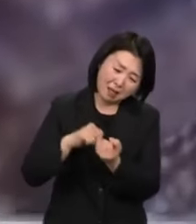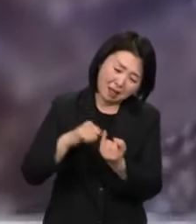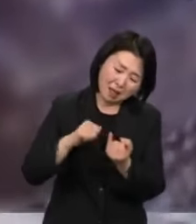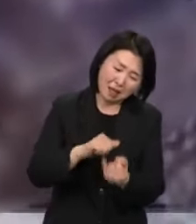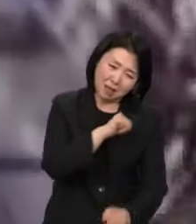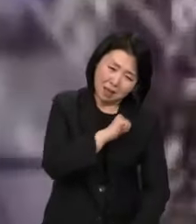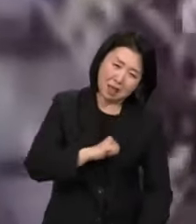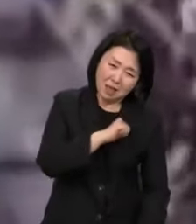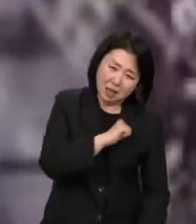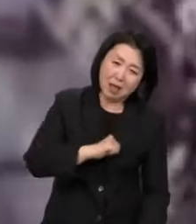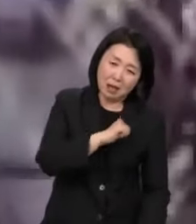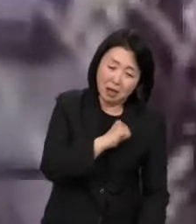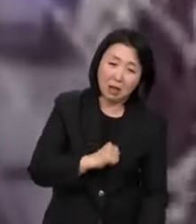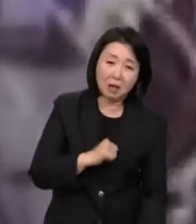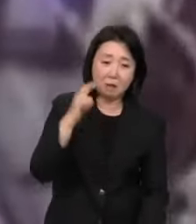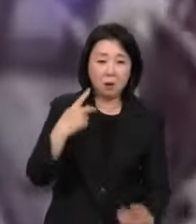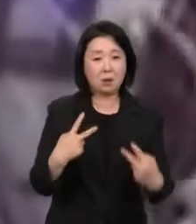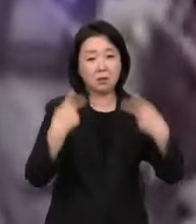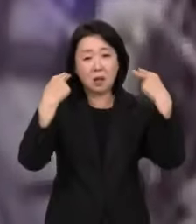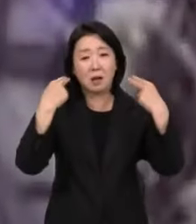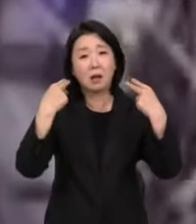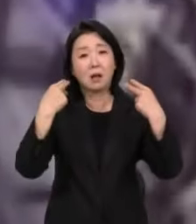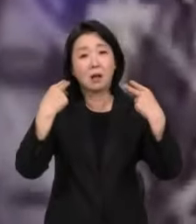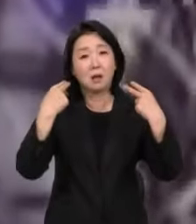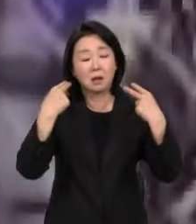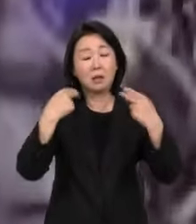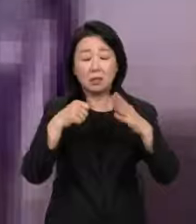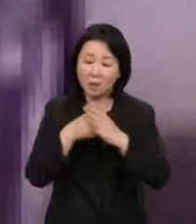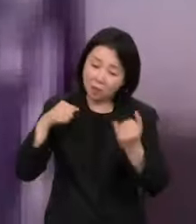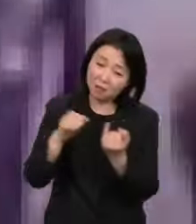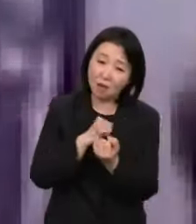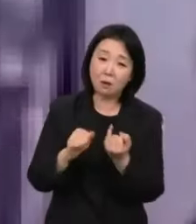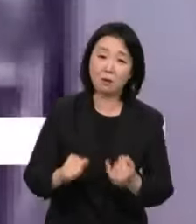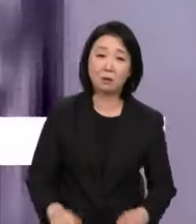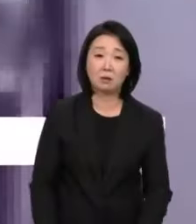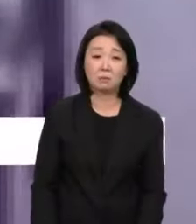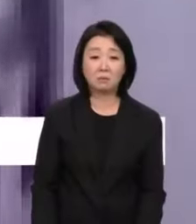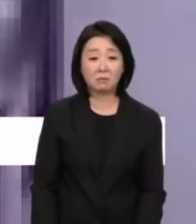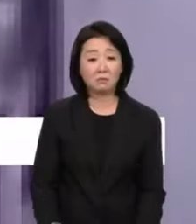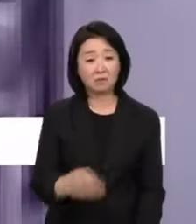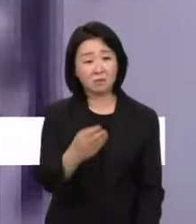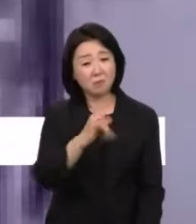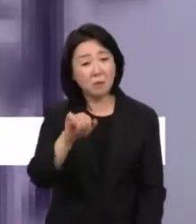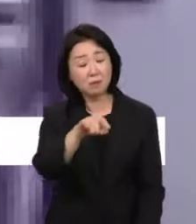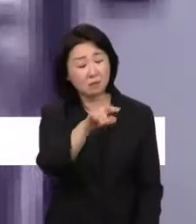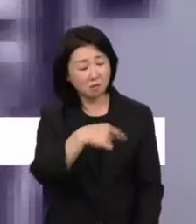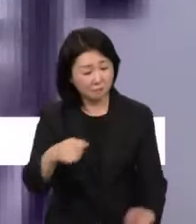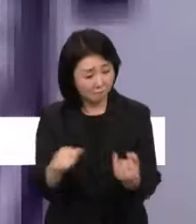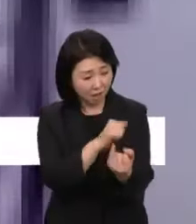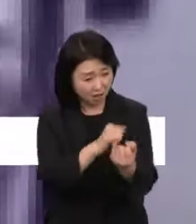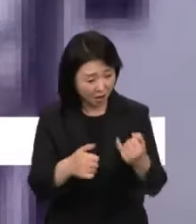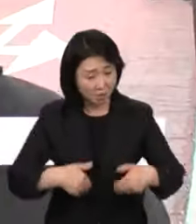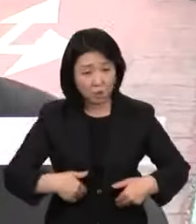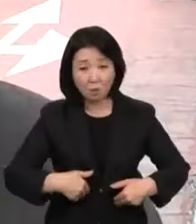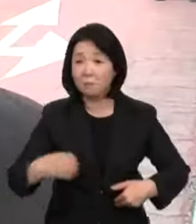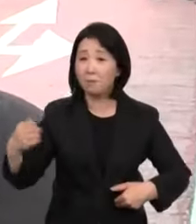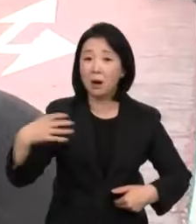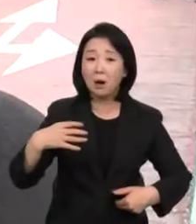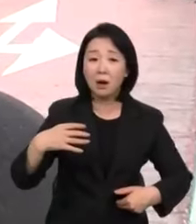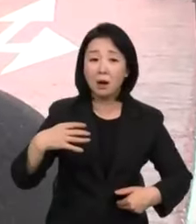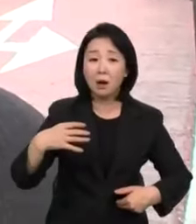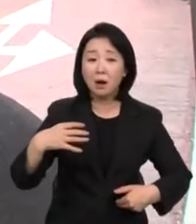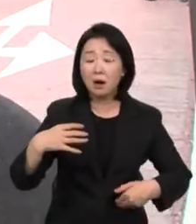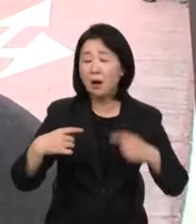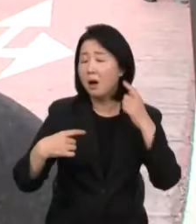했습니다. 머리가 짧다는 게 이유였습니다. 너는 페미니스트니까 나한테 좀 맞아야 되지 않겠냐. 귀를